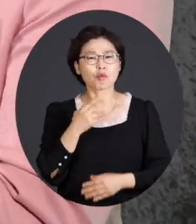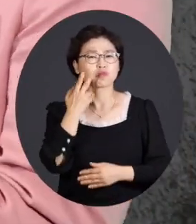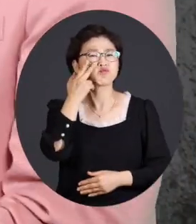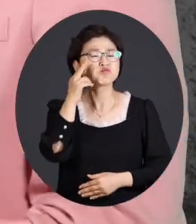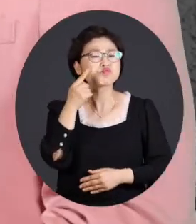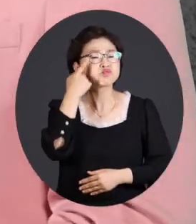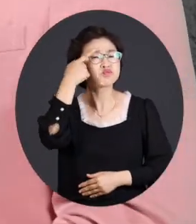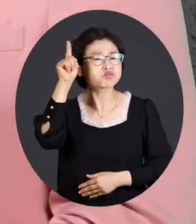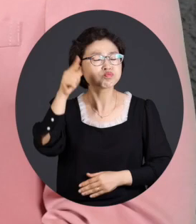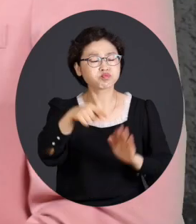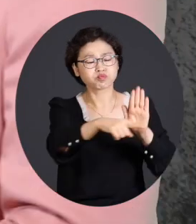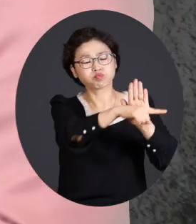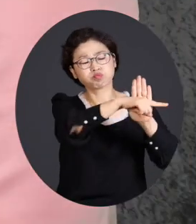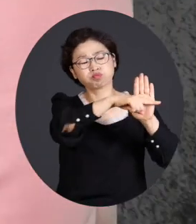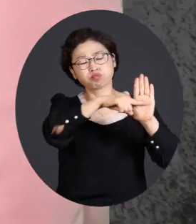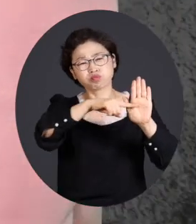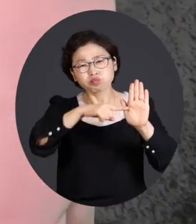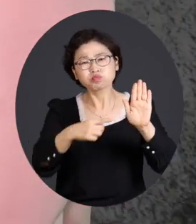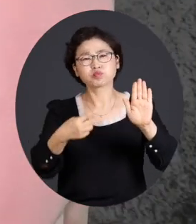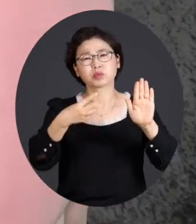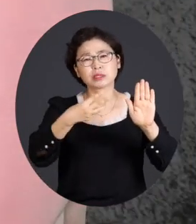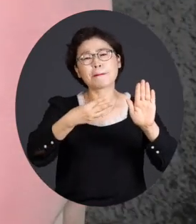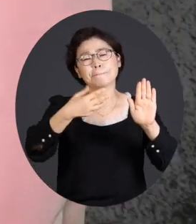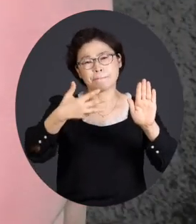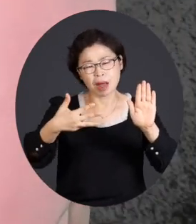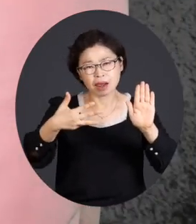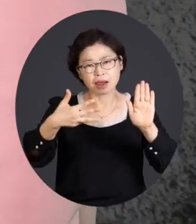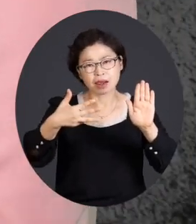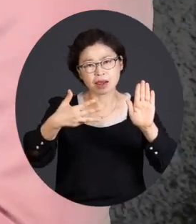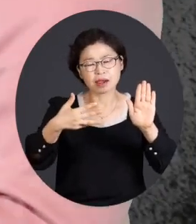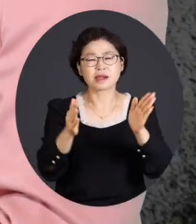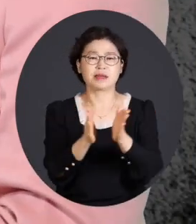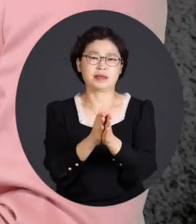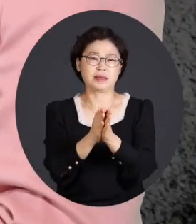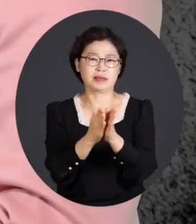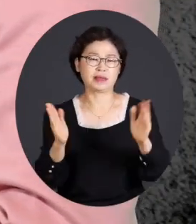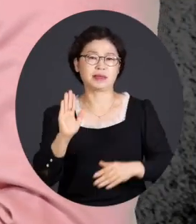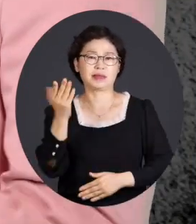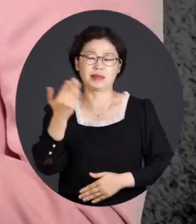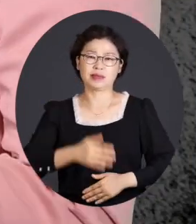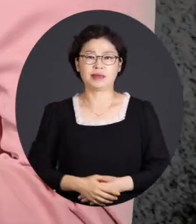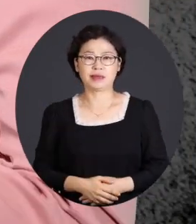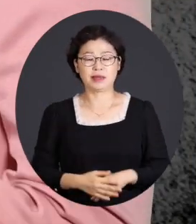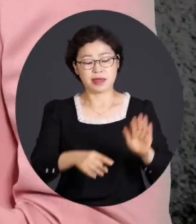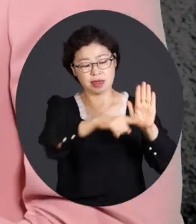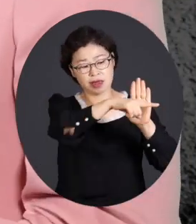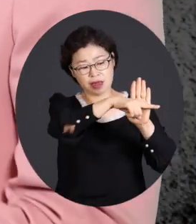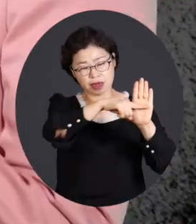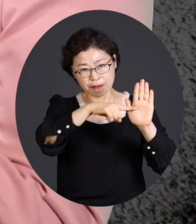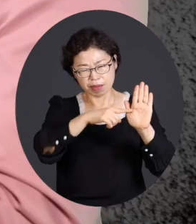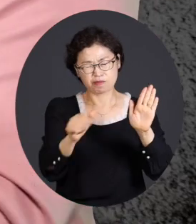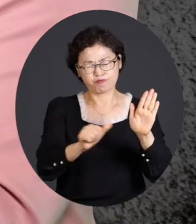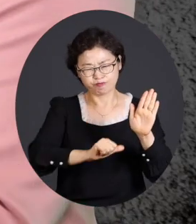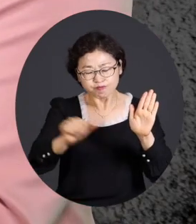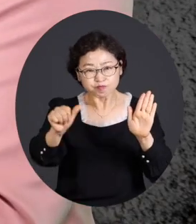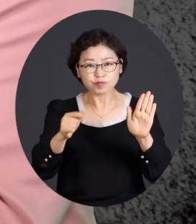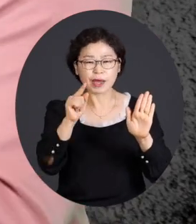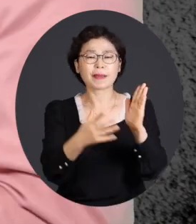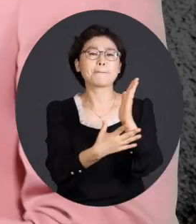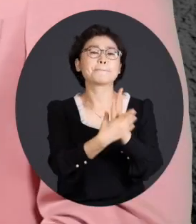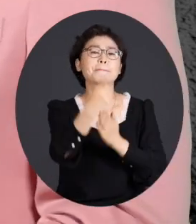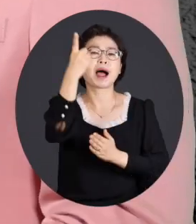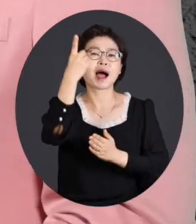소련이 그어놓은 이 38선에서 시작됩니다. 이 38선을 지워 하나의